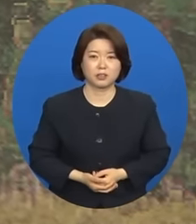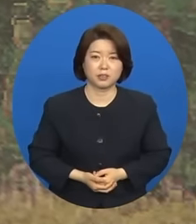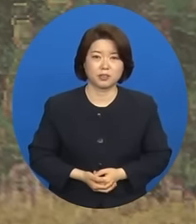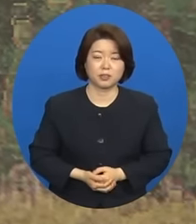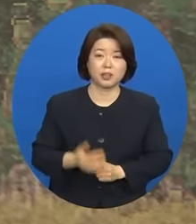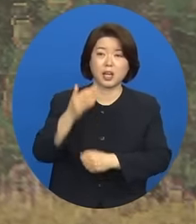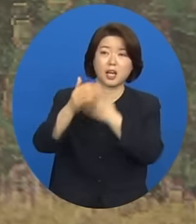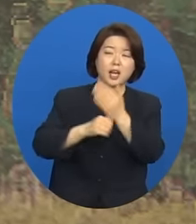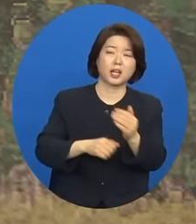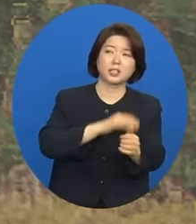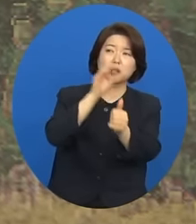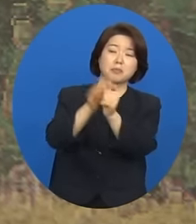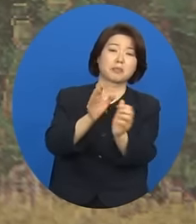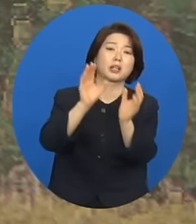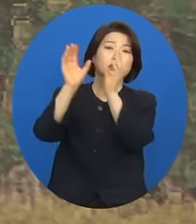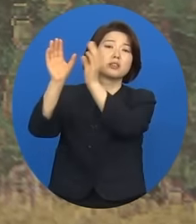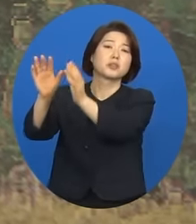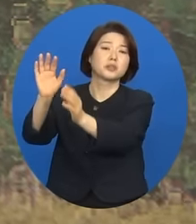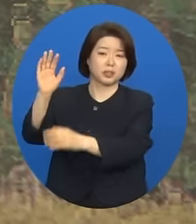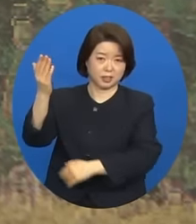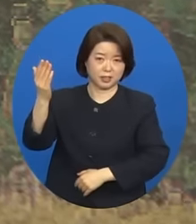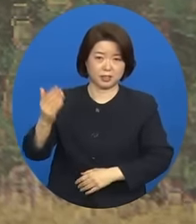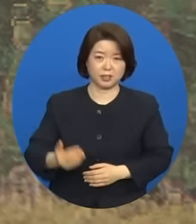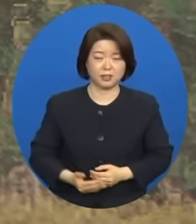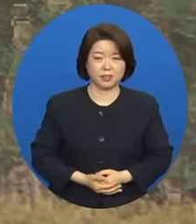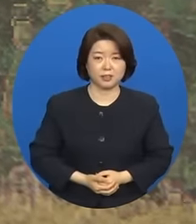하나님께 맡겨드렸어야 되는데.